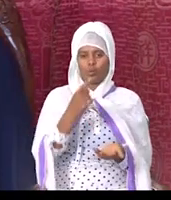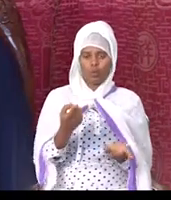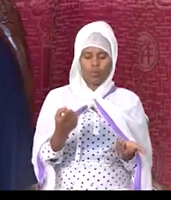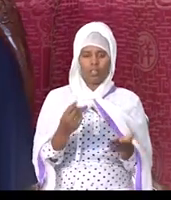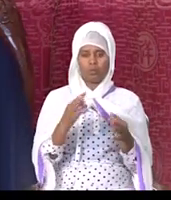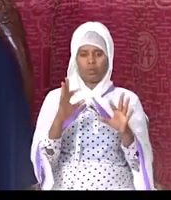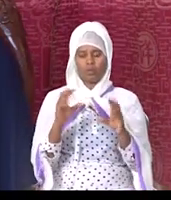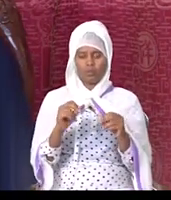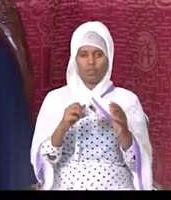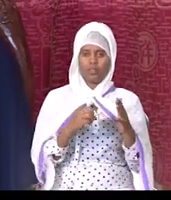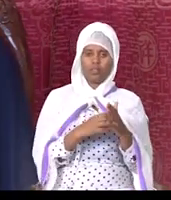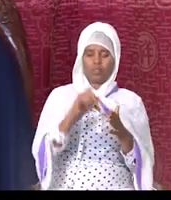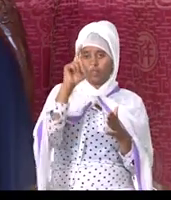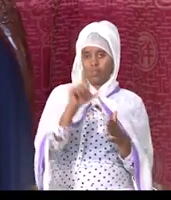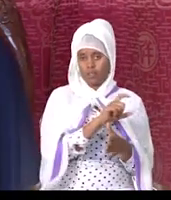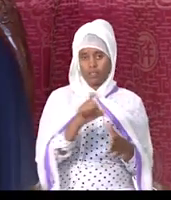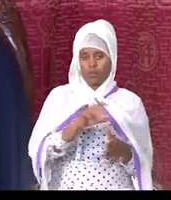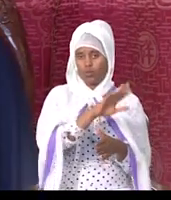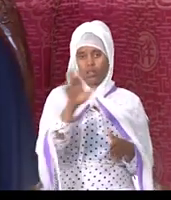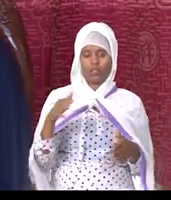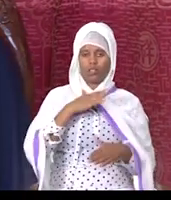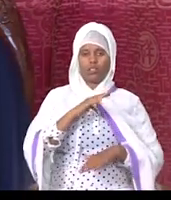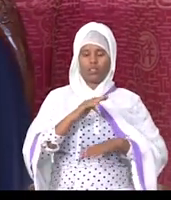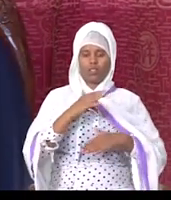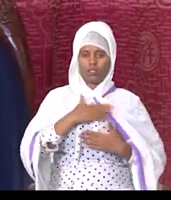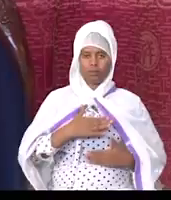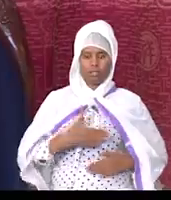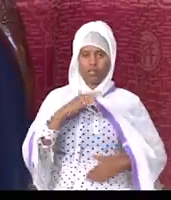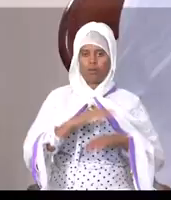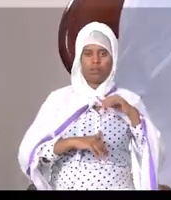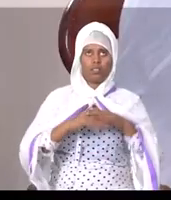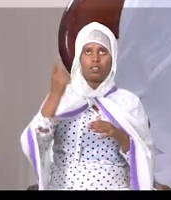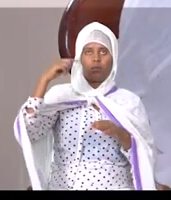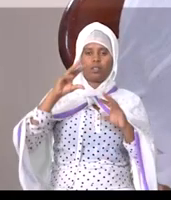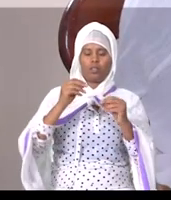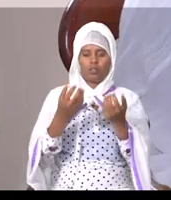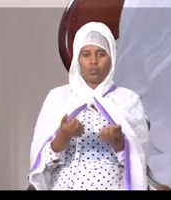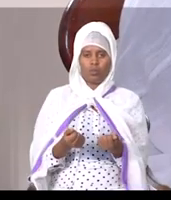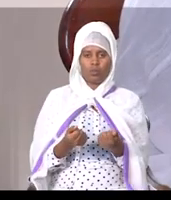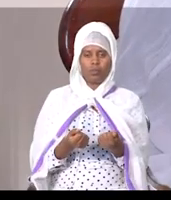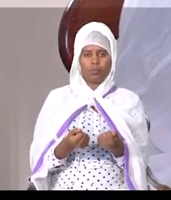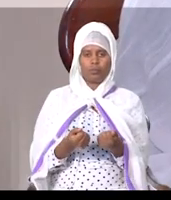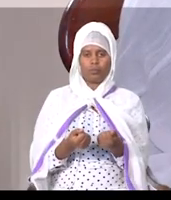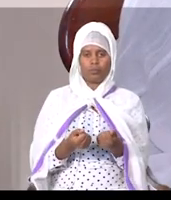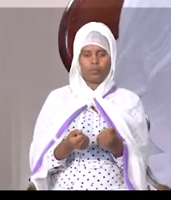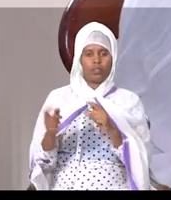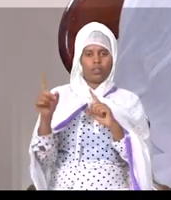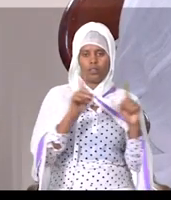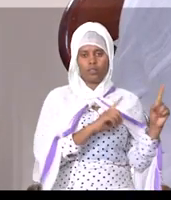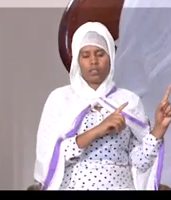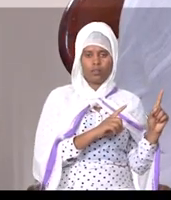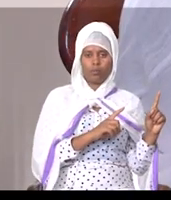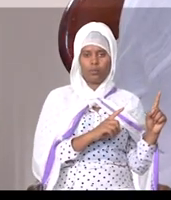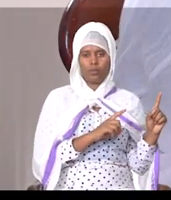ኣለኹ ካብ ሕጂ ንንኦ ድማ ንክርስትያን ማለት እዩ ድሕሪ ስቅለት ነብስና ኣብ ኢድ እግዚኣብሄር እያ ትምዕቆብ ክቡር ሞቱ ለፃድቅ በቅድሚ እግዚኣብሄር ክብል እንከሎ